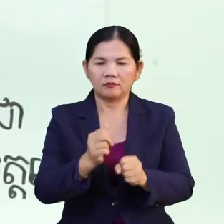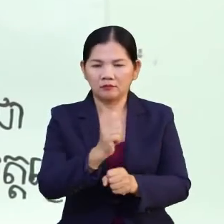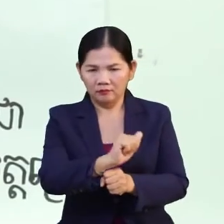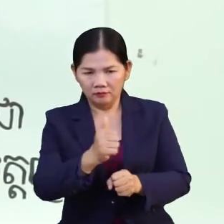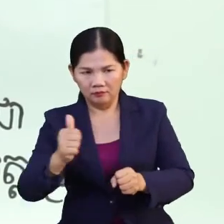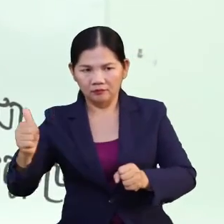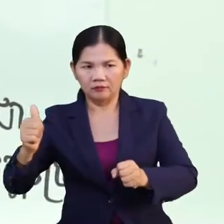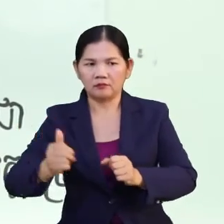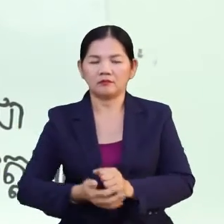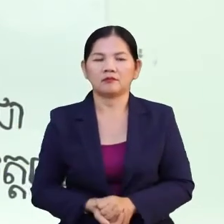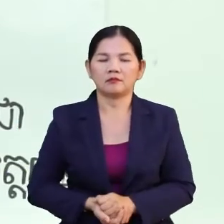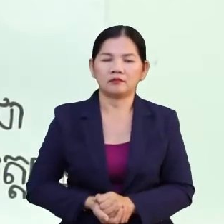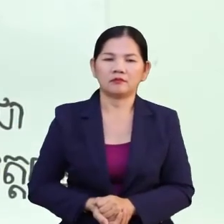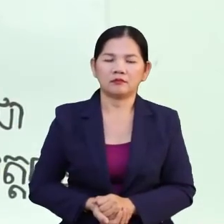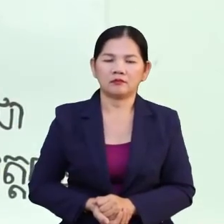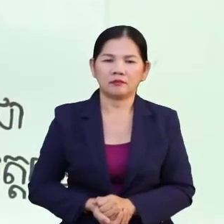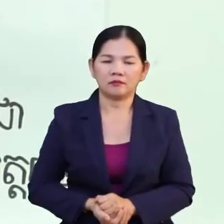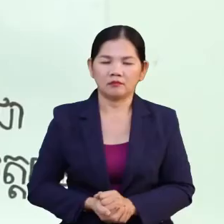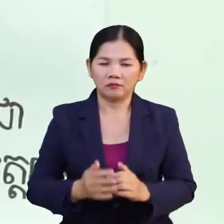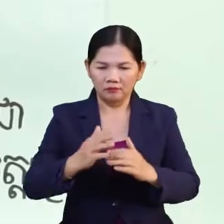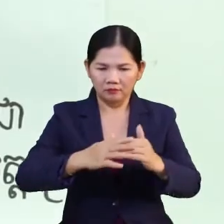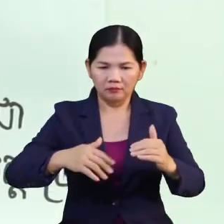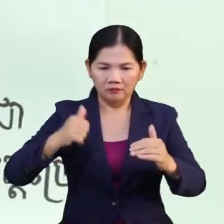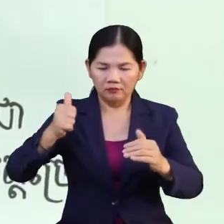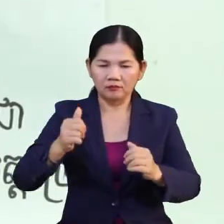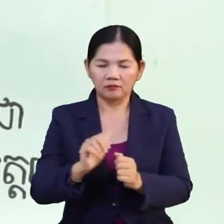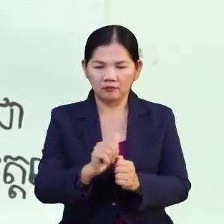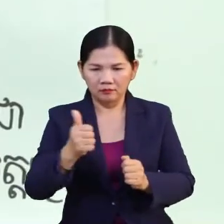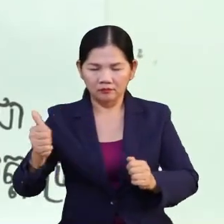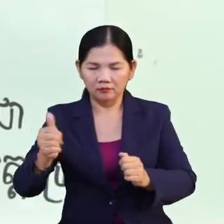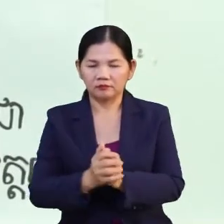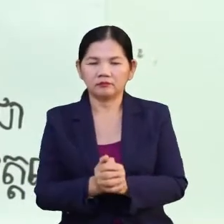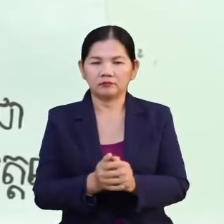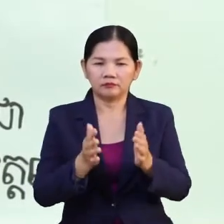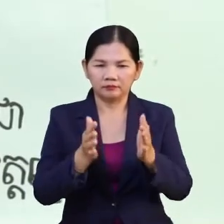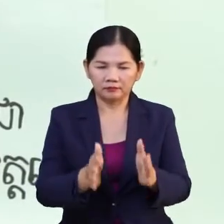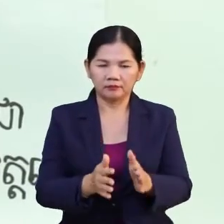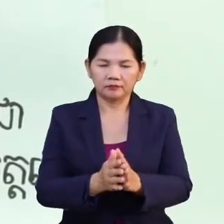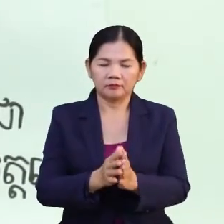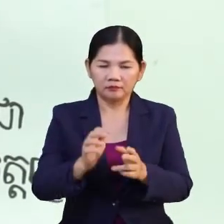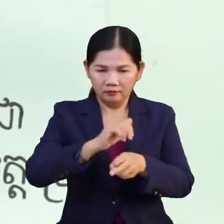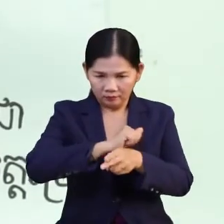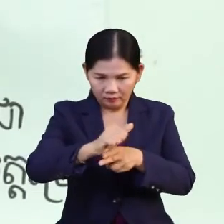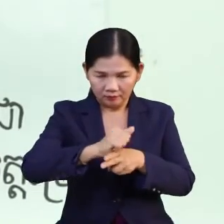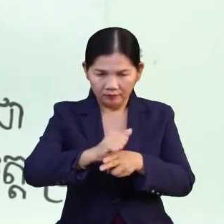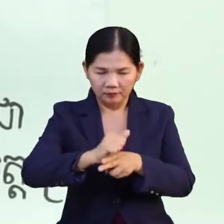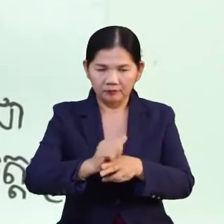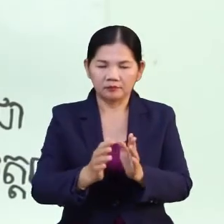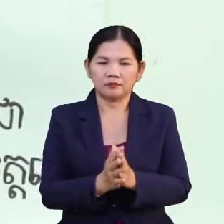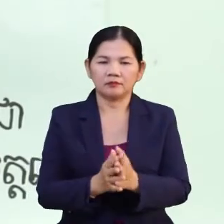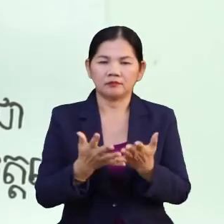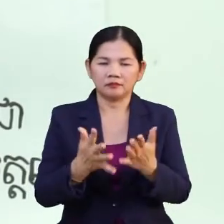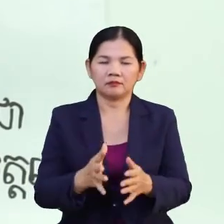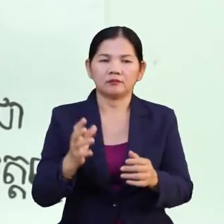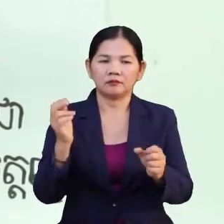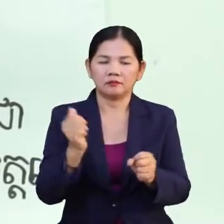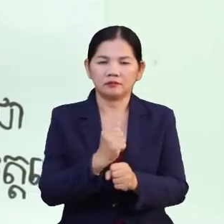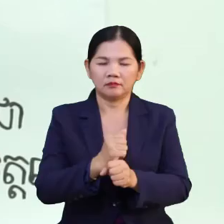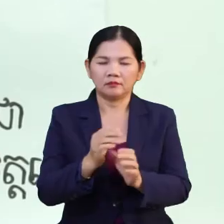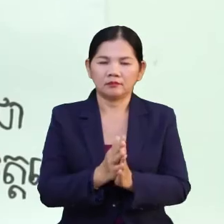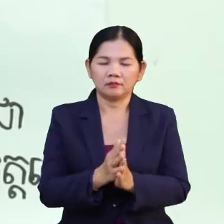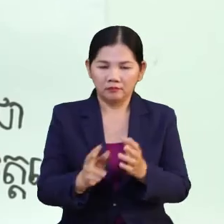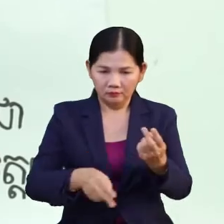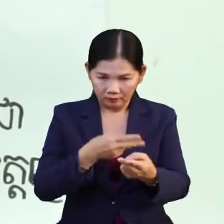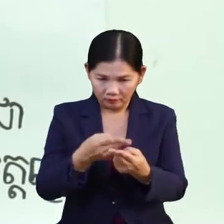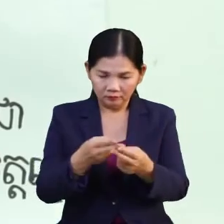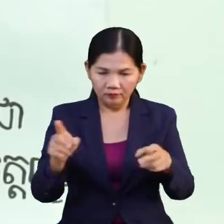មានថាមានទៀតចាអញ្ចឹងគំរូល្អគឺមានច្រើនណាស់សម្រាប់ឯកូនចាយកមកអនុវត្តតើកូនទាំងអស់គ្នាចាចម្លើយឯកូន